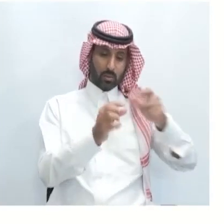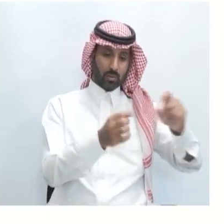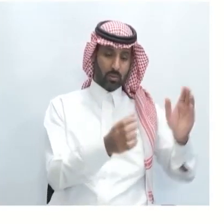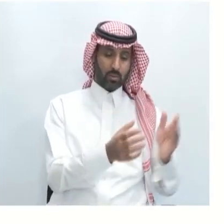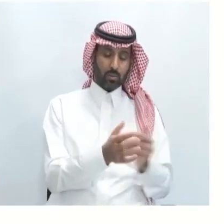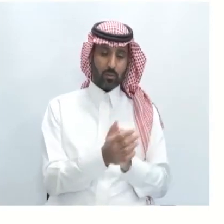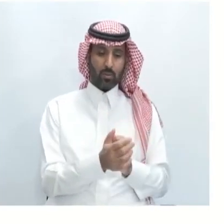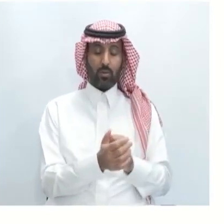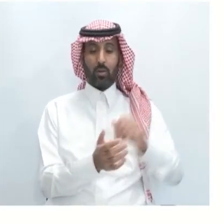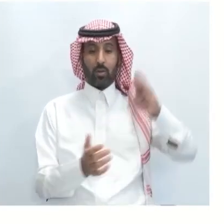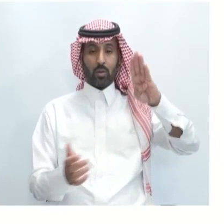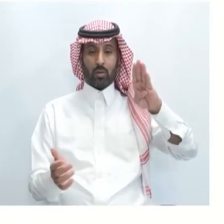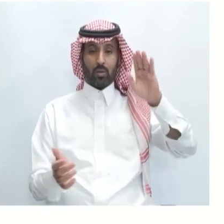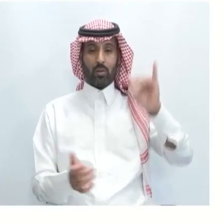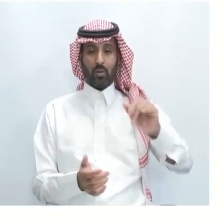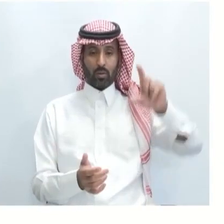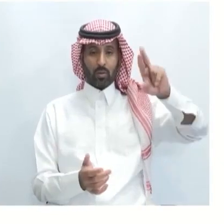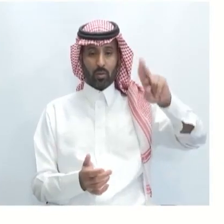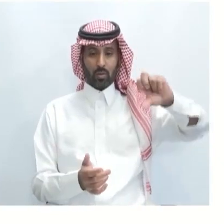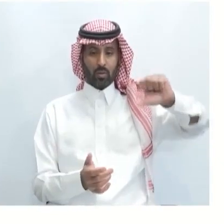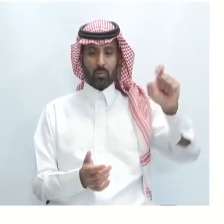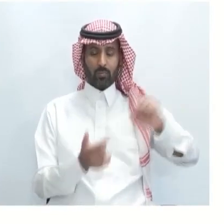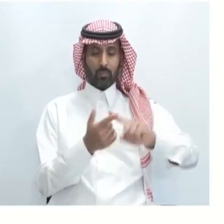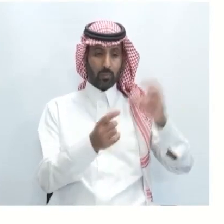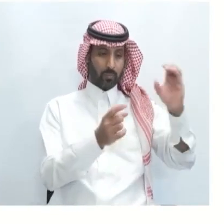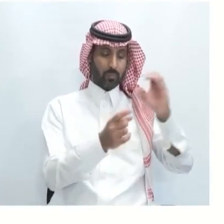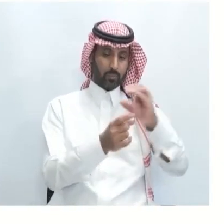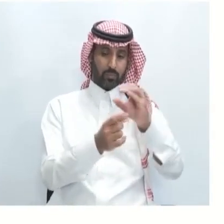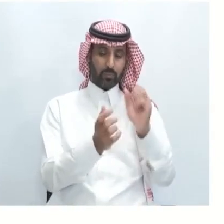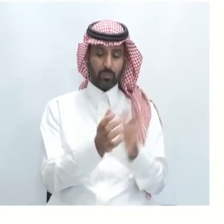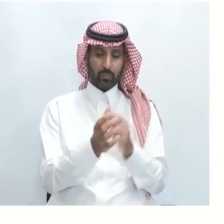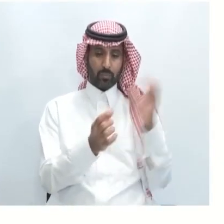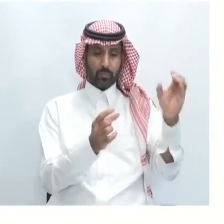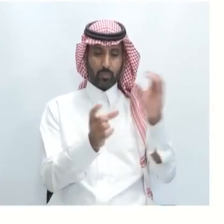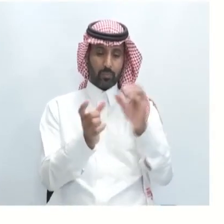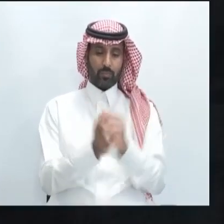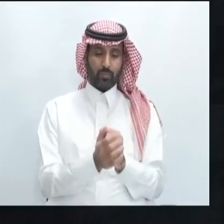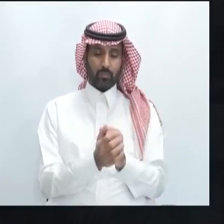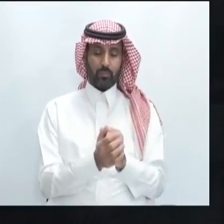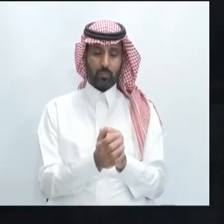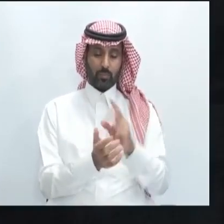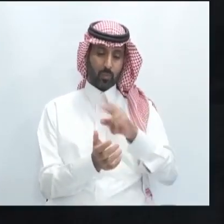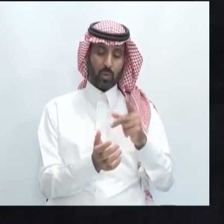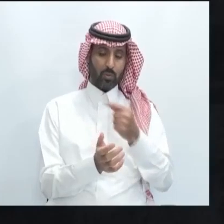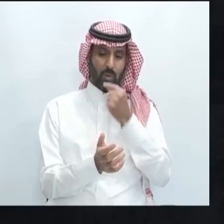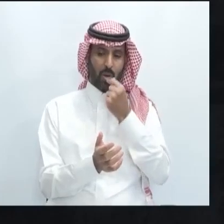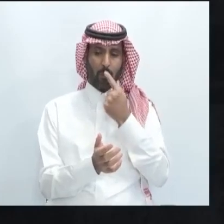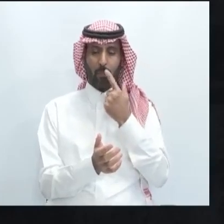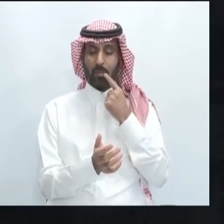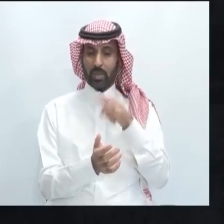انما الكيتون سيكون دبل بوند او بين كربون وكربون اذا هذه هي نوعين من السكريات